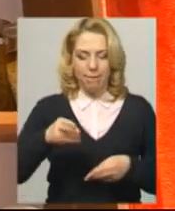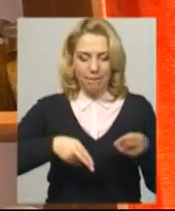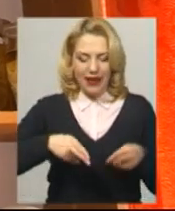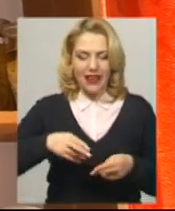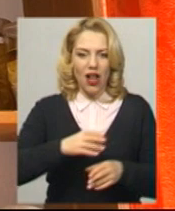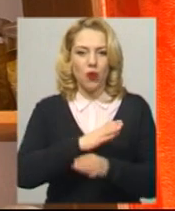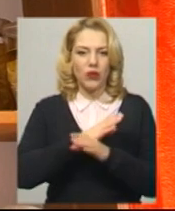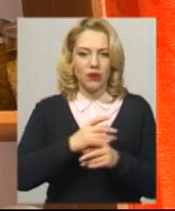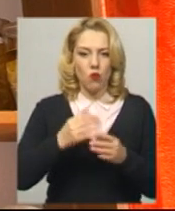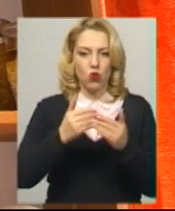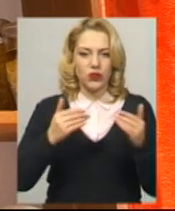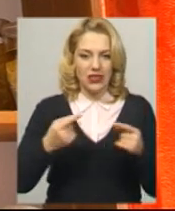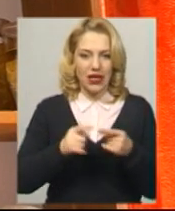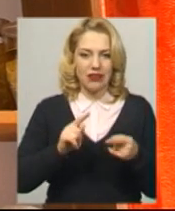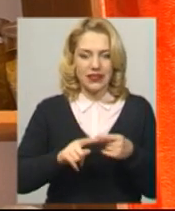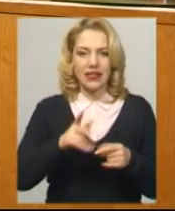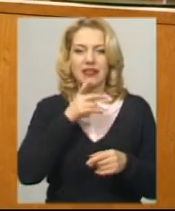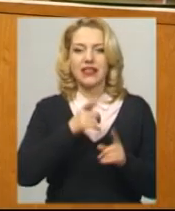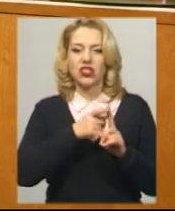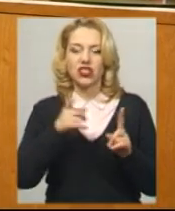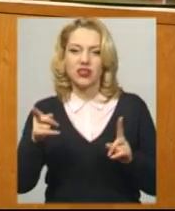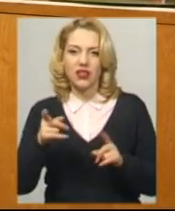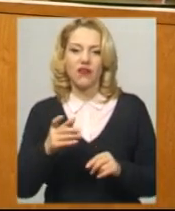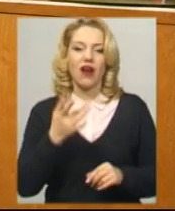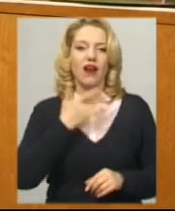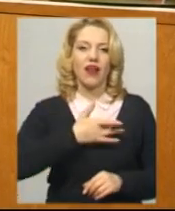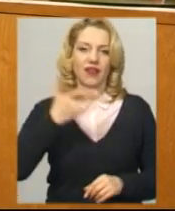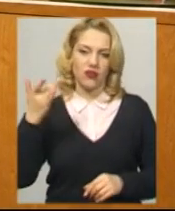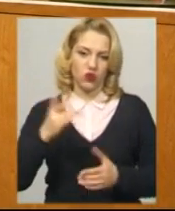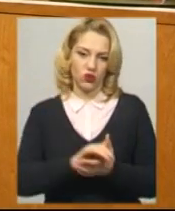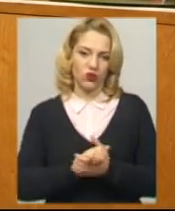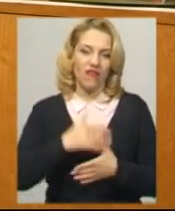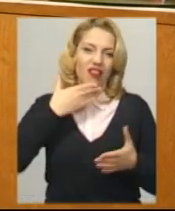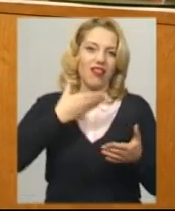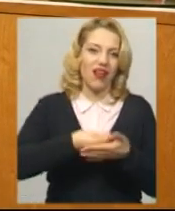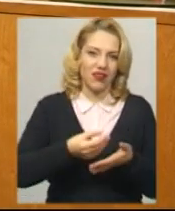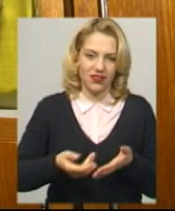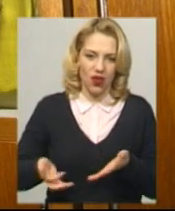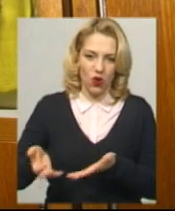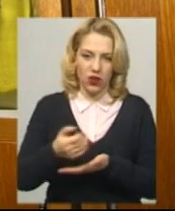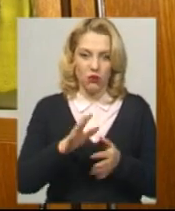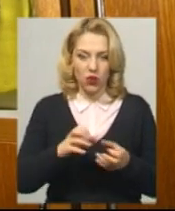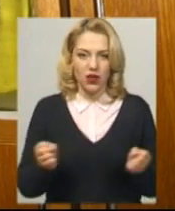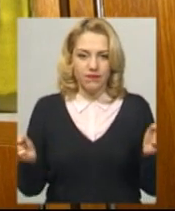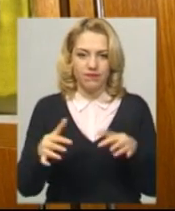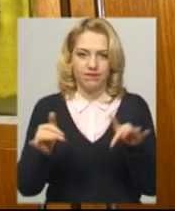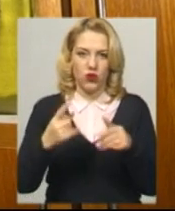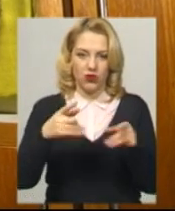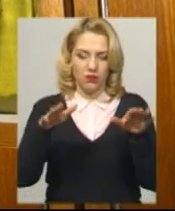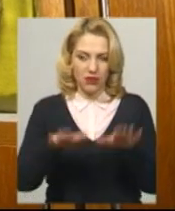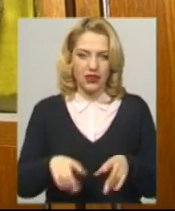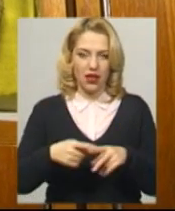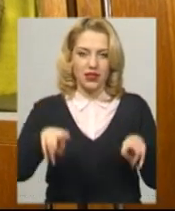почали збирати лікарі ще за часів Радянського Союзу, переважно у власній колекції. Згодом їх зібрали в одному місці, а статус музею з'явився